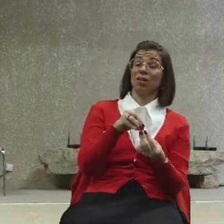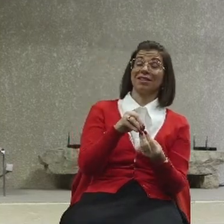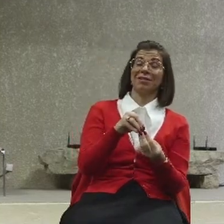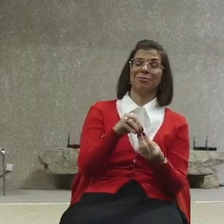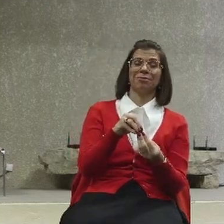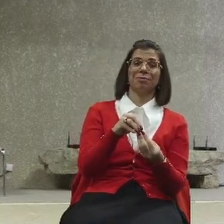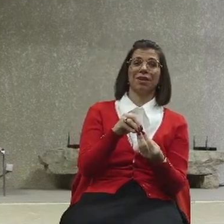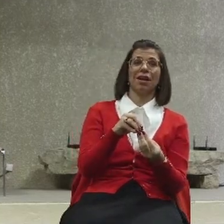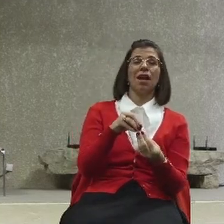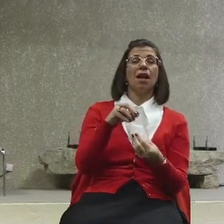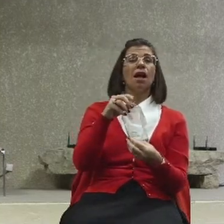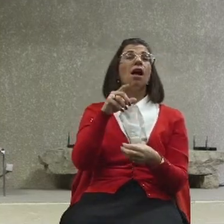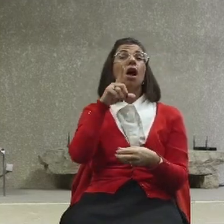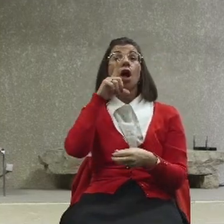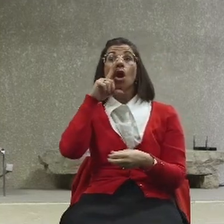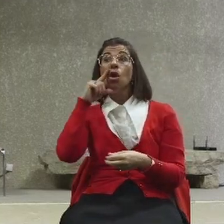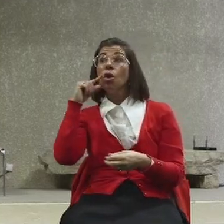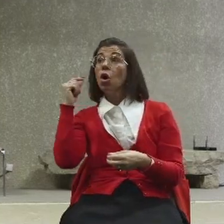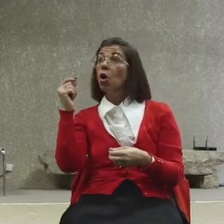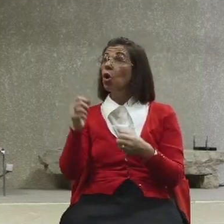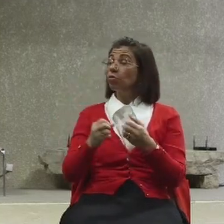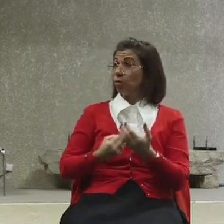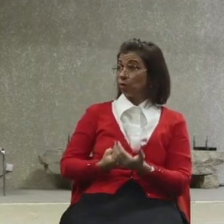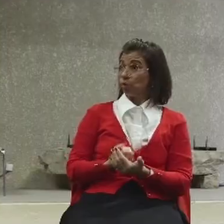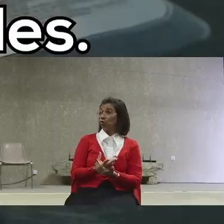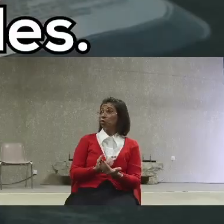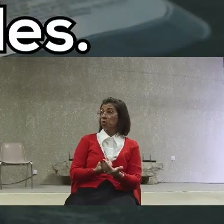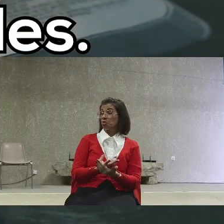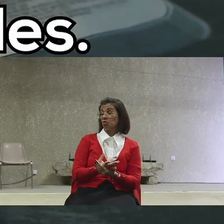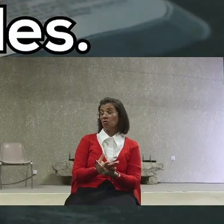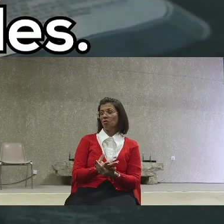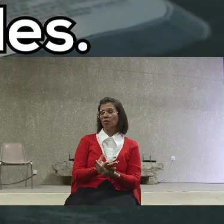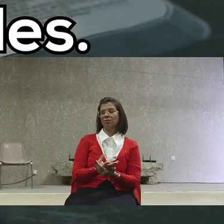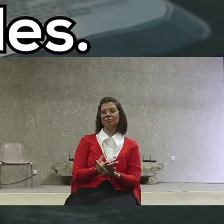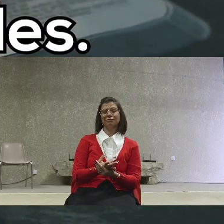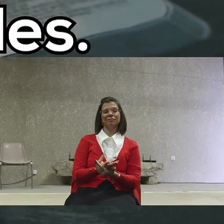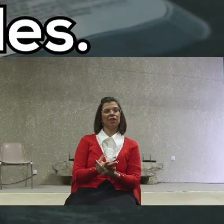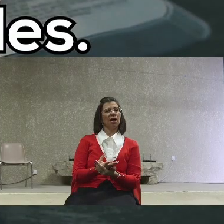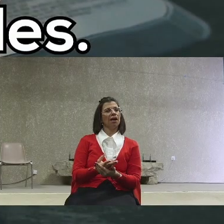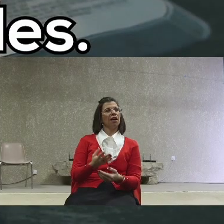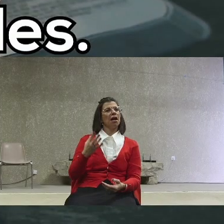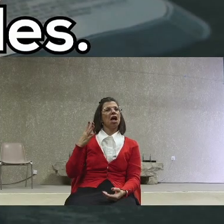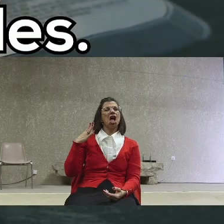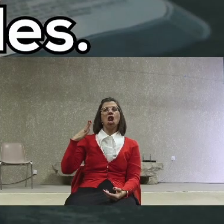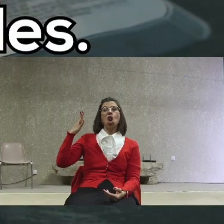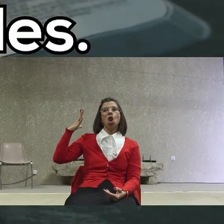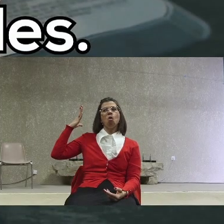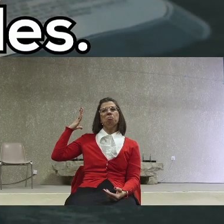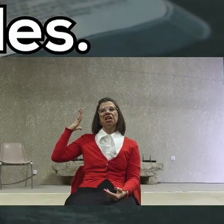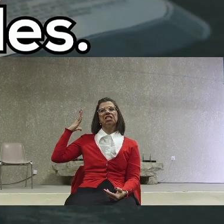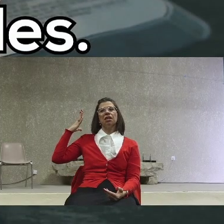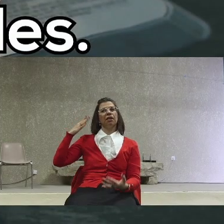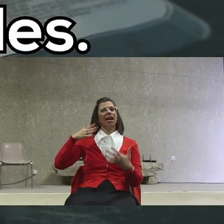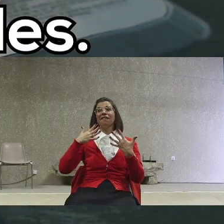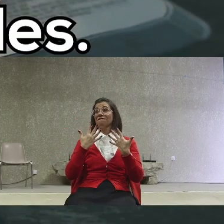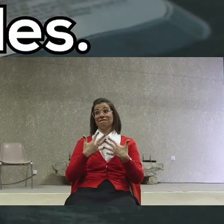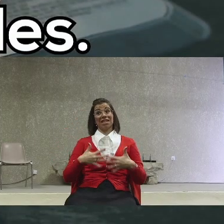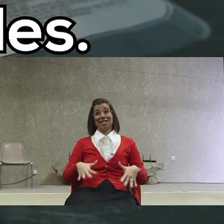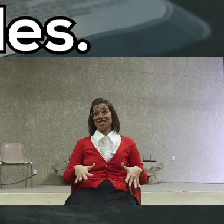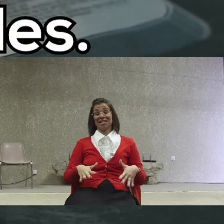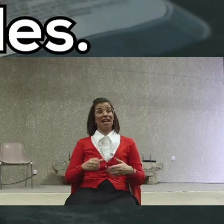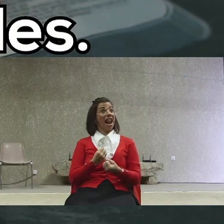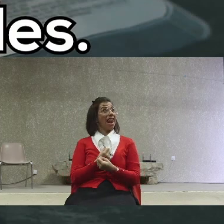que quiconque est né de Dieu ne pêche point. Ça décrit la nature nouvelle. Parce que vous allez me dire, oui, mais quand même, quand on est